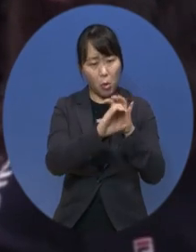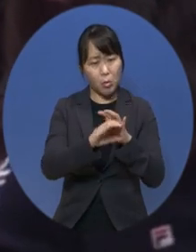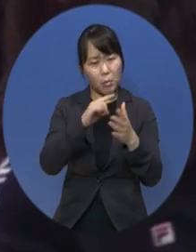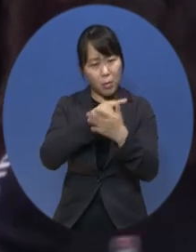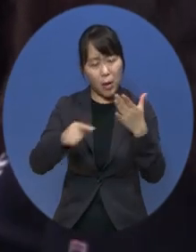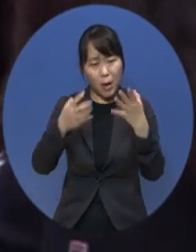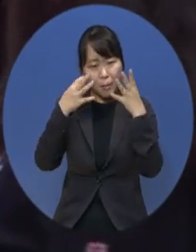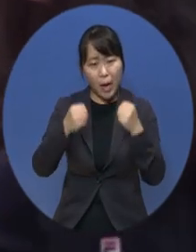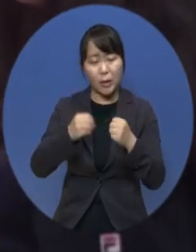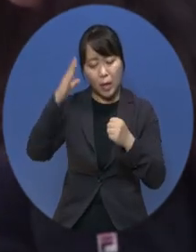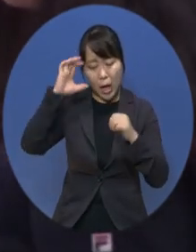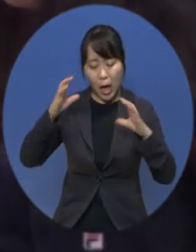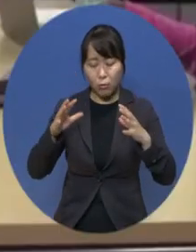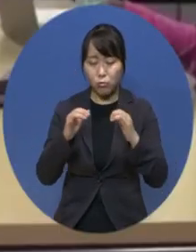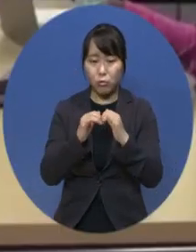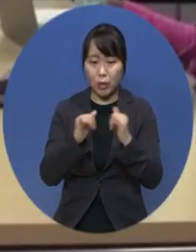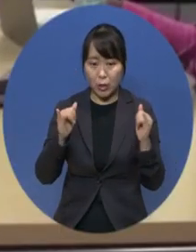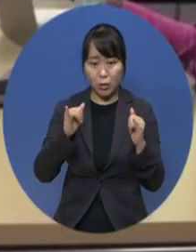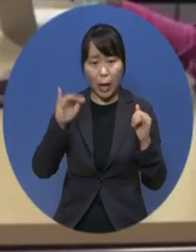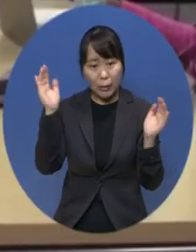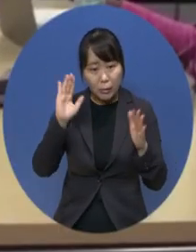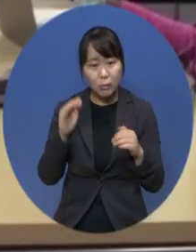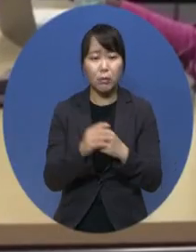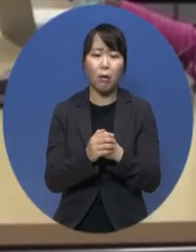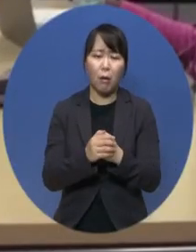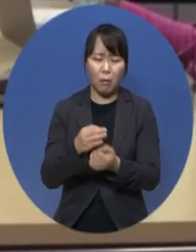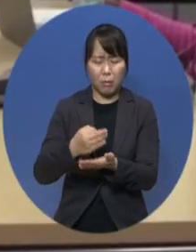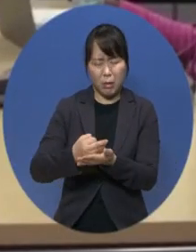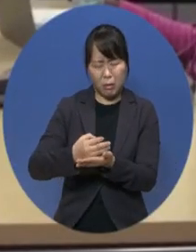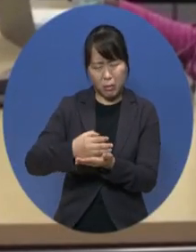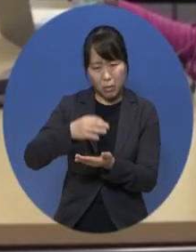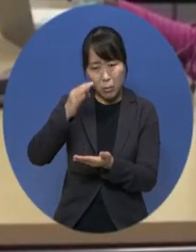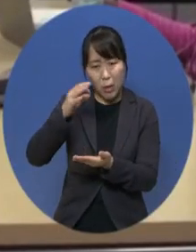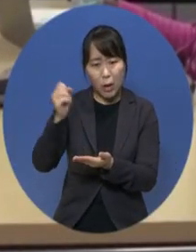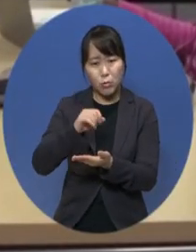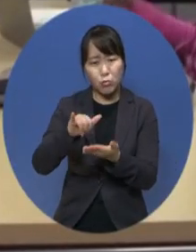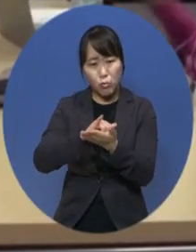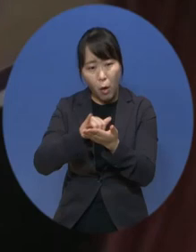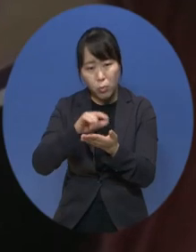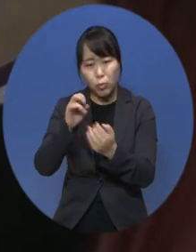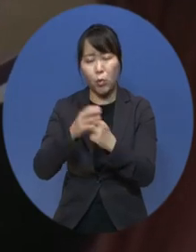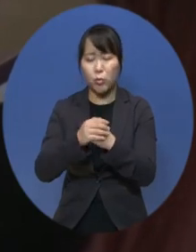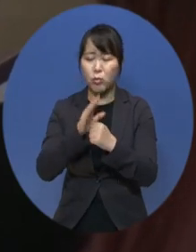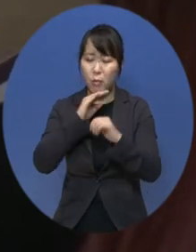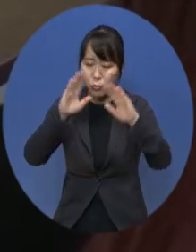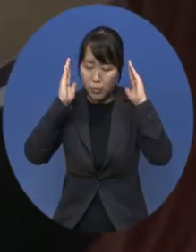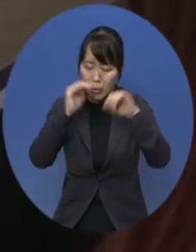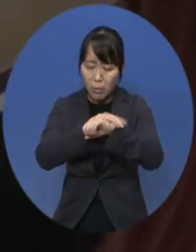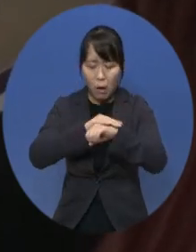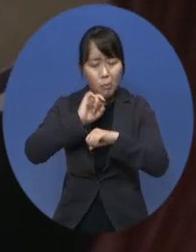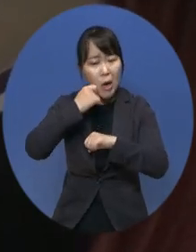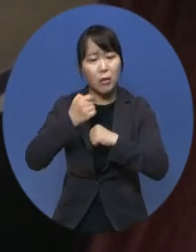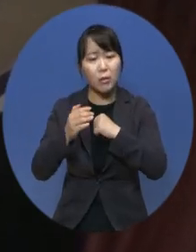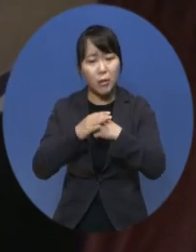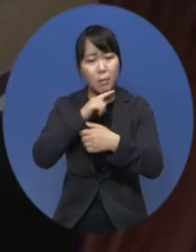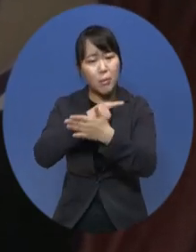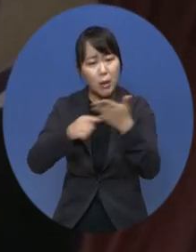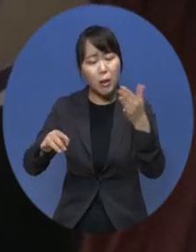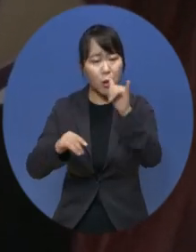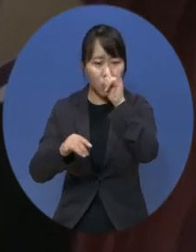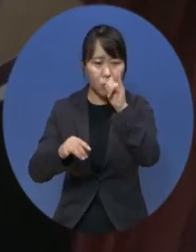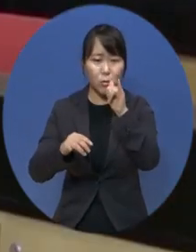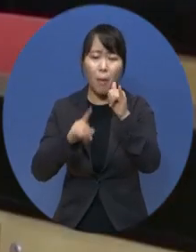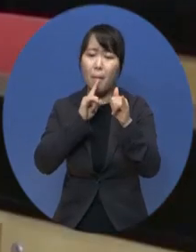입은 많은 한인 유학생들은 고가의 학원비에도 뉴욕을 즐길 수도 제대로 된 수업을 할 수도 없어 피해를 입은